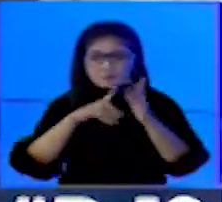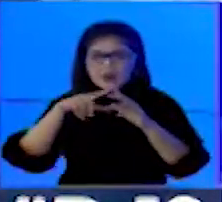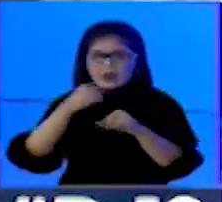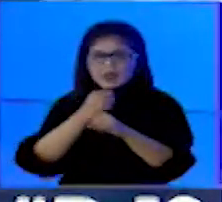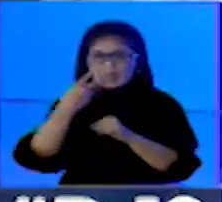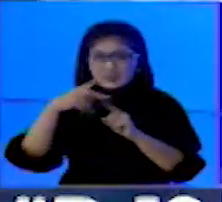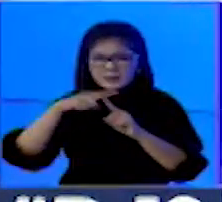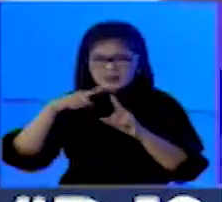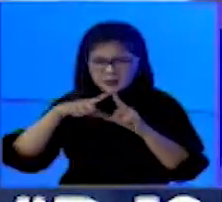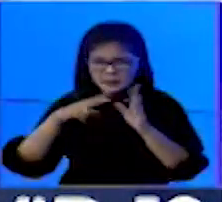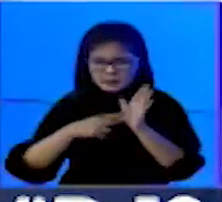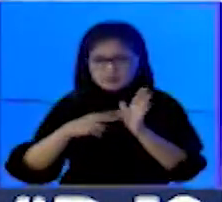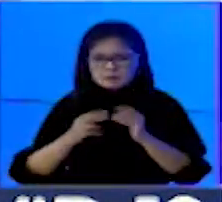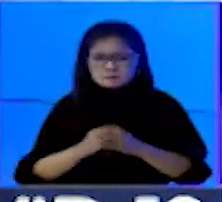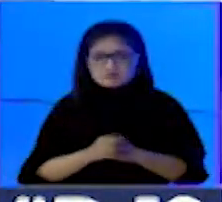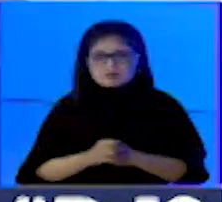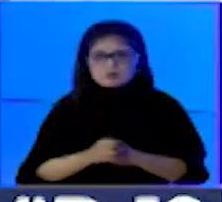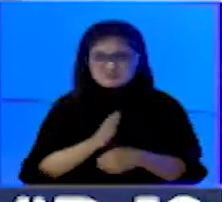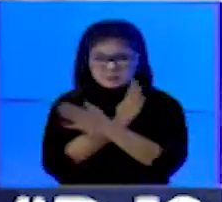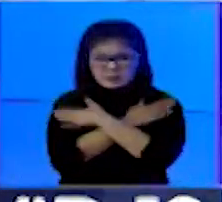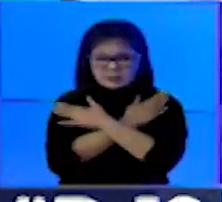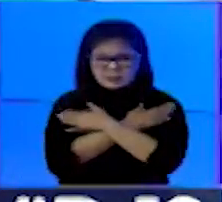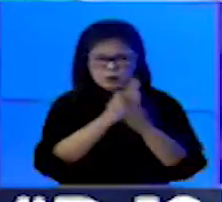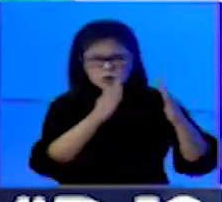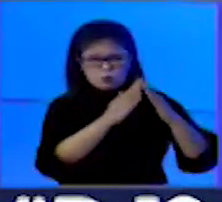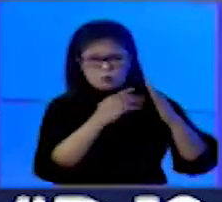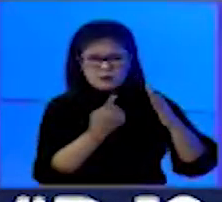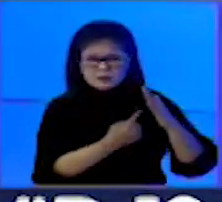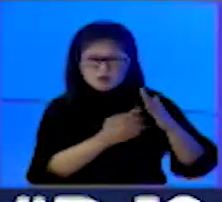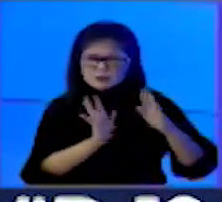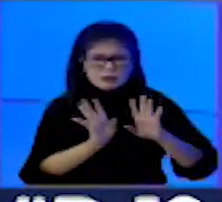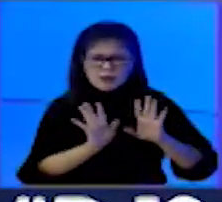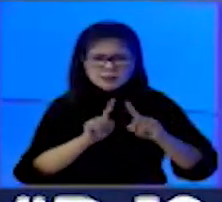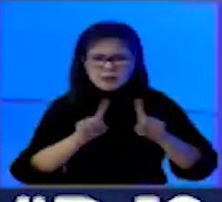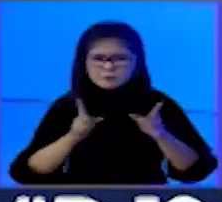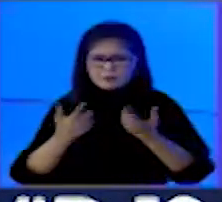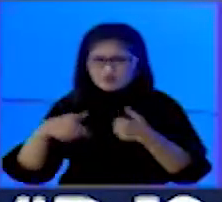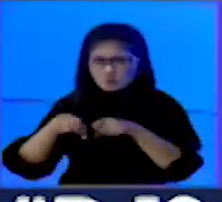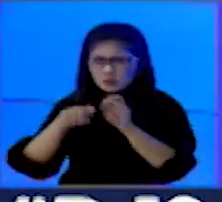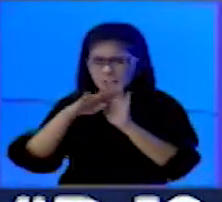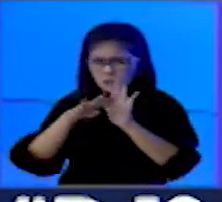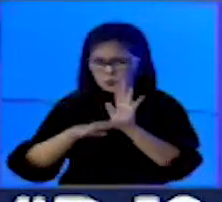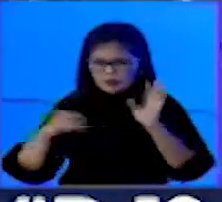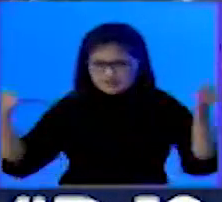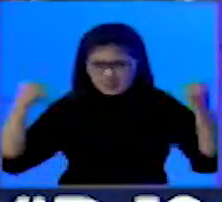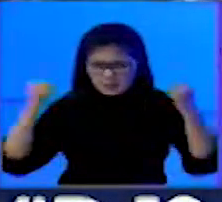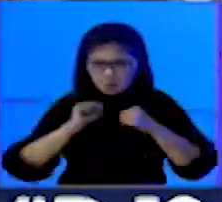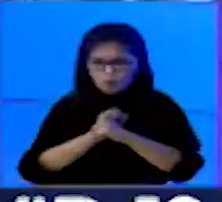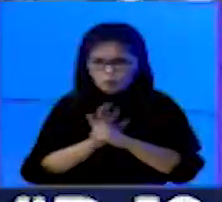Tanpa disemayamkan di rumah, jenazah Dr. Miftah dimakamkan sesuai protokol COVID-19.